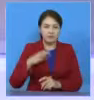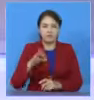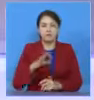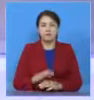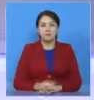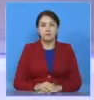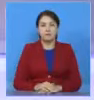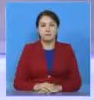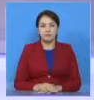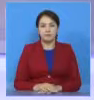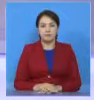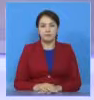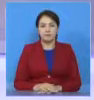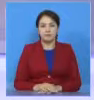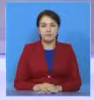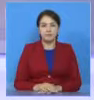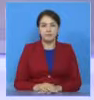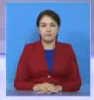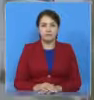продолжит моя коллега Салтанат Нургалиева.